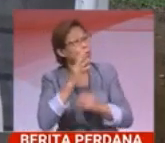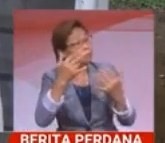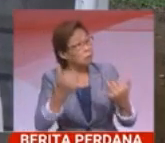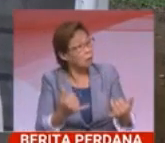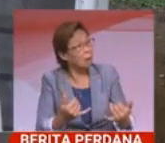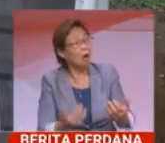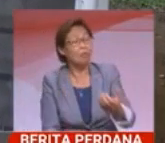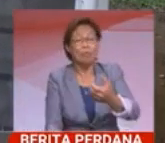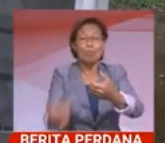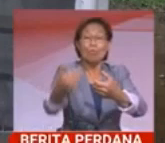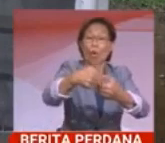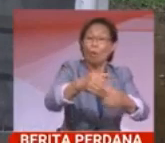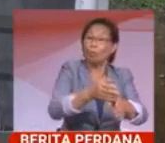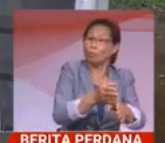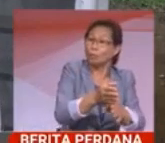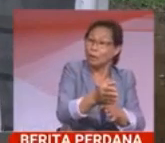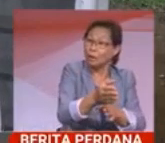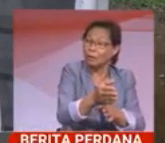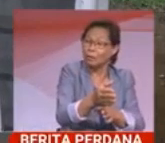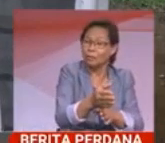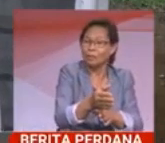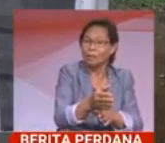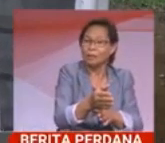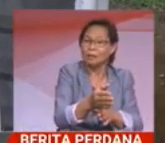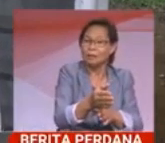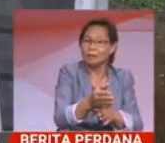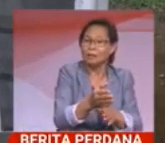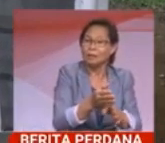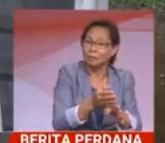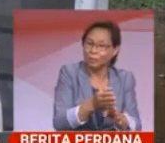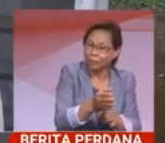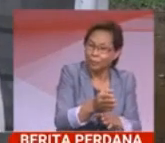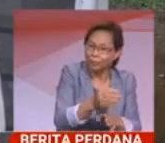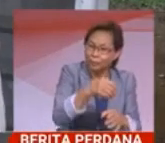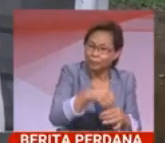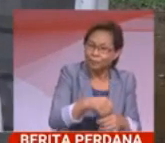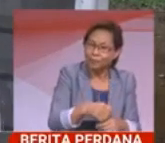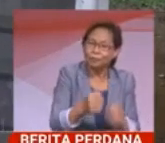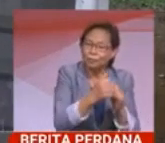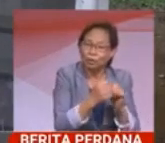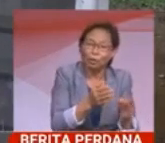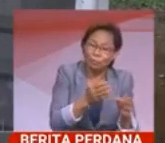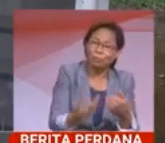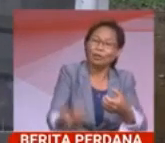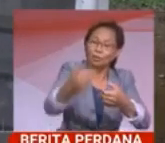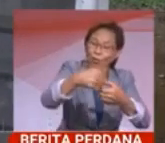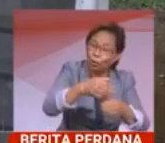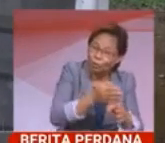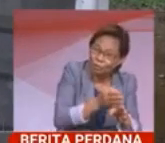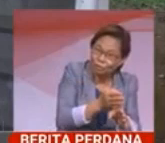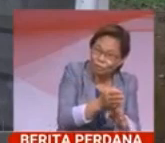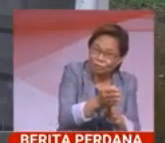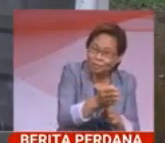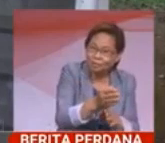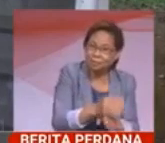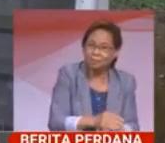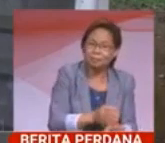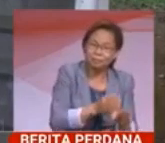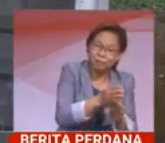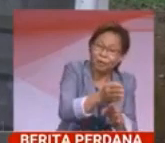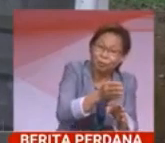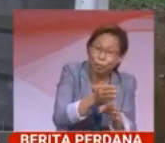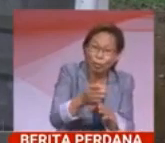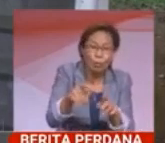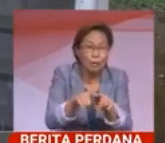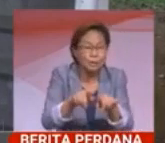sekarang turun ah sama-sama ada faith eh sama-sama join dalam once said